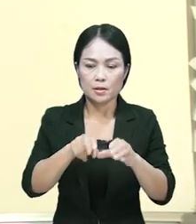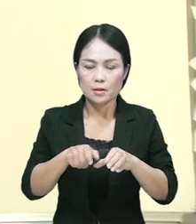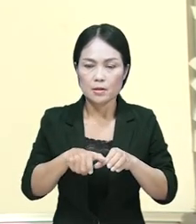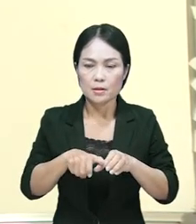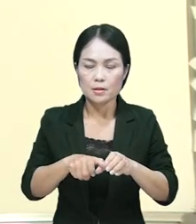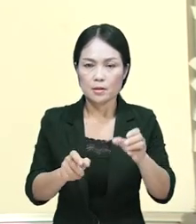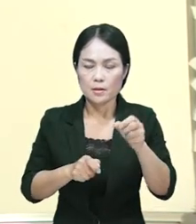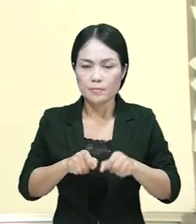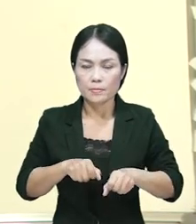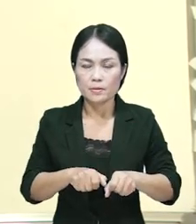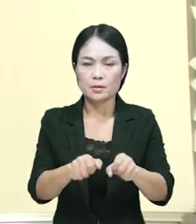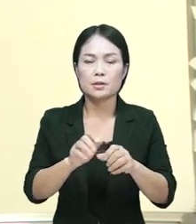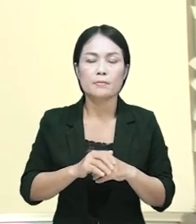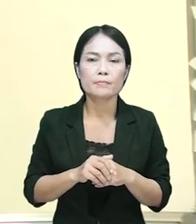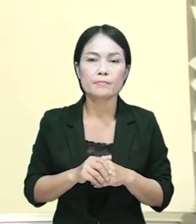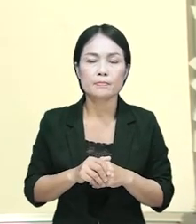បាត់ទៅ